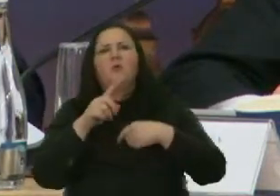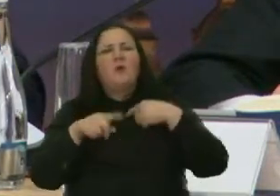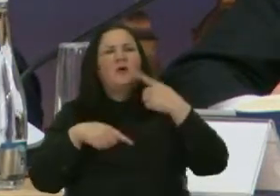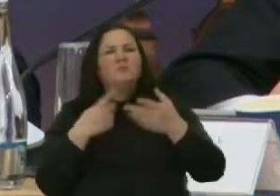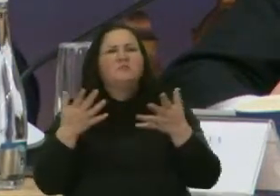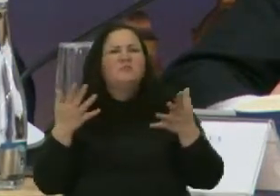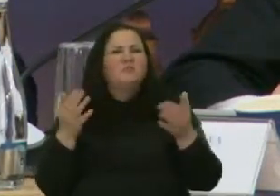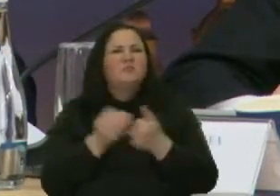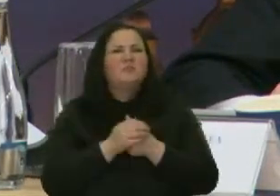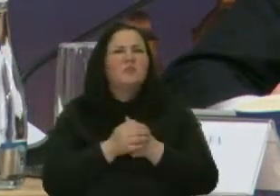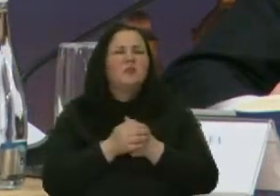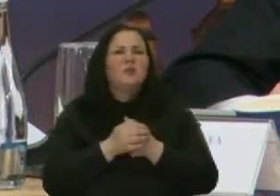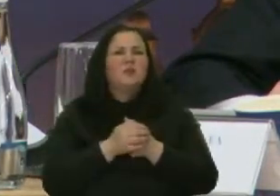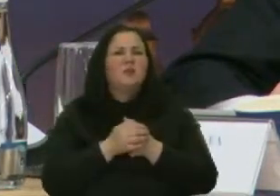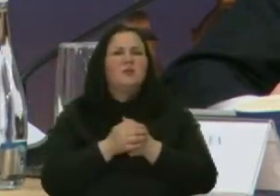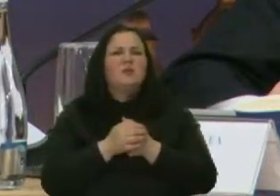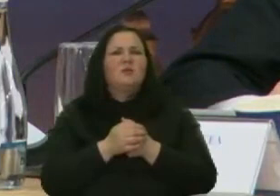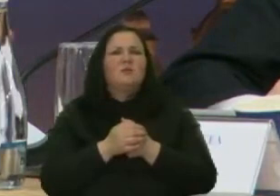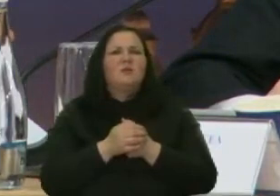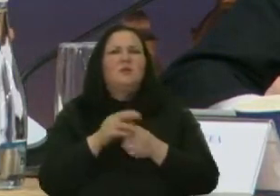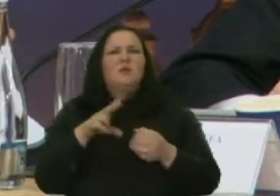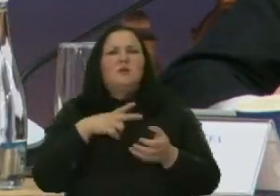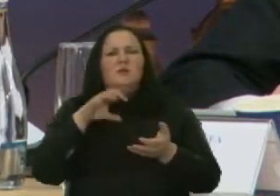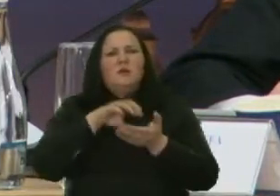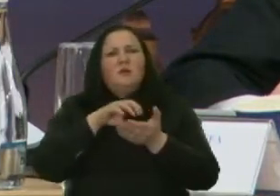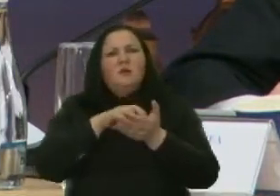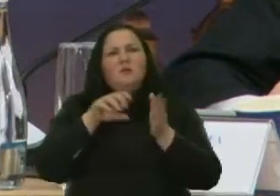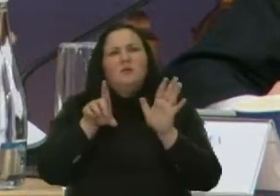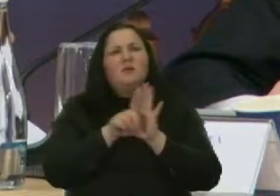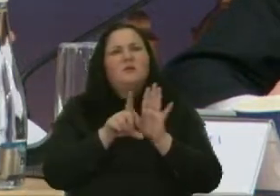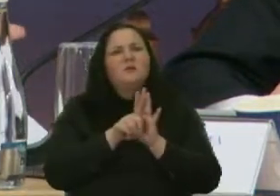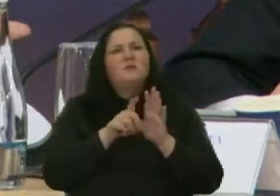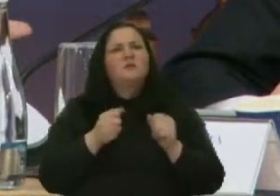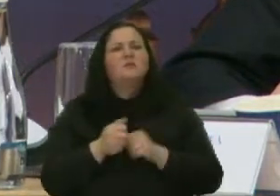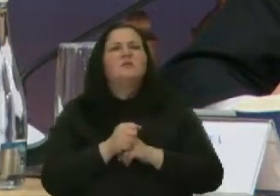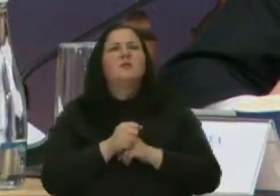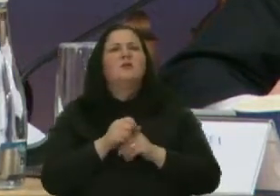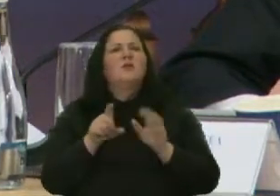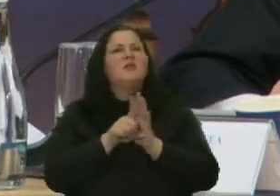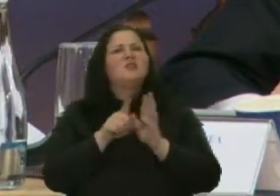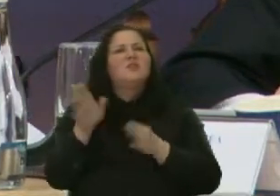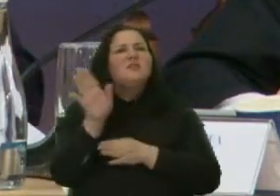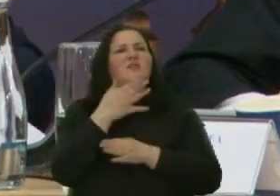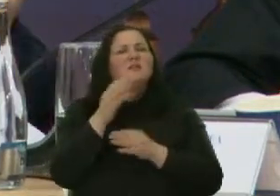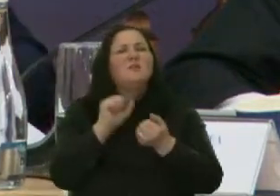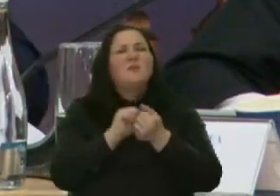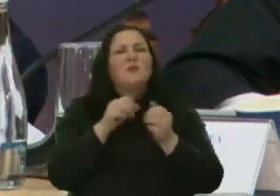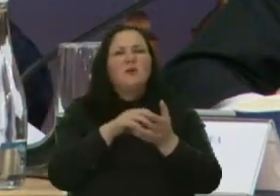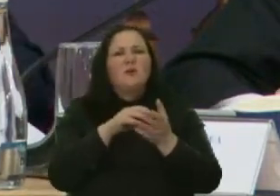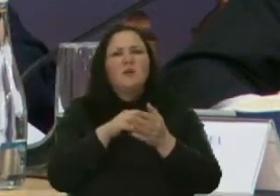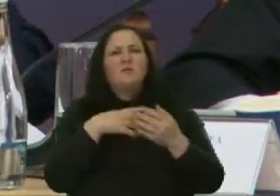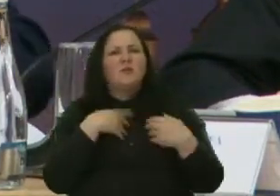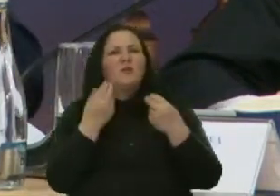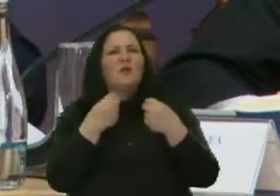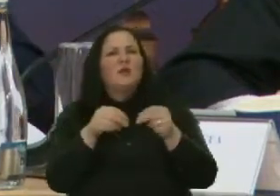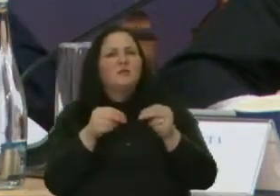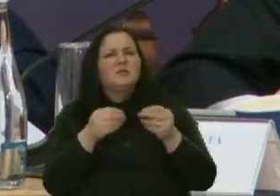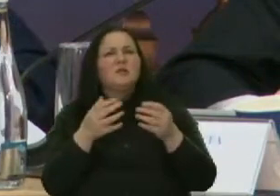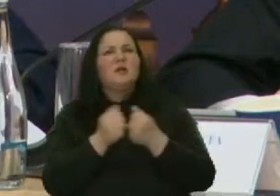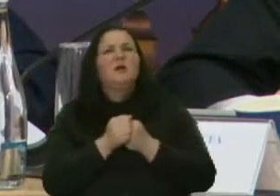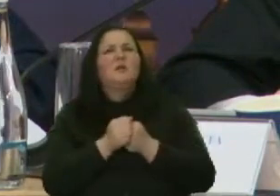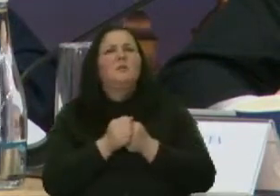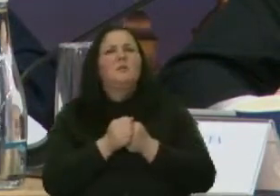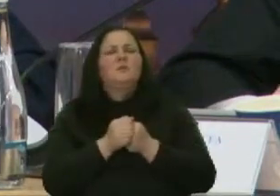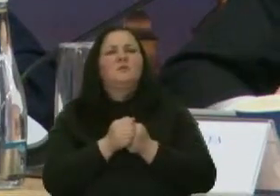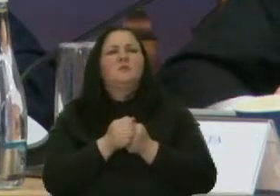oraș dragi colegi înțelege că n am cadrul legal vedem ori prin lege națională ori pentru un cadru ca să vă dau un exemplu dintre propuneri că n aș vrea repet încă o dată să